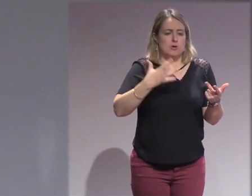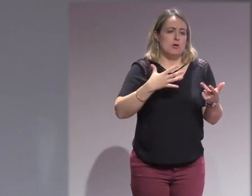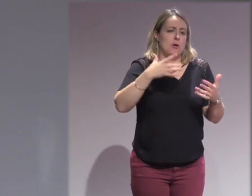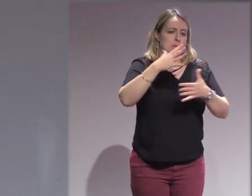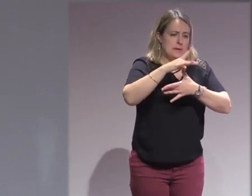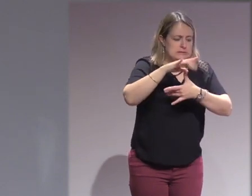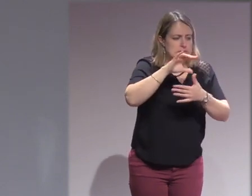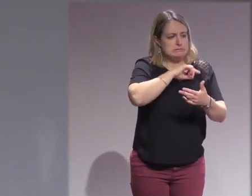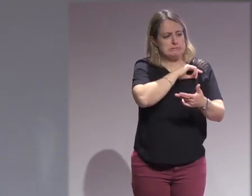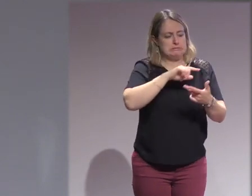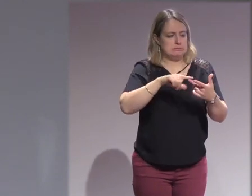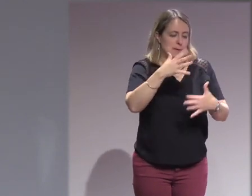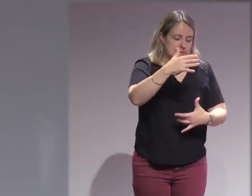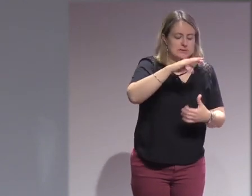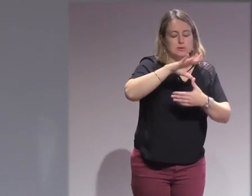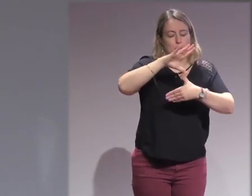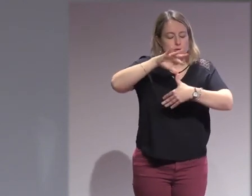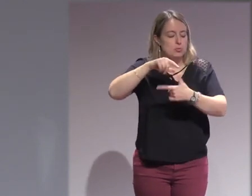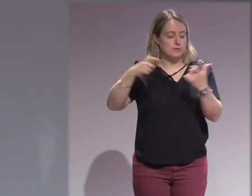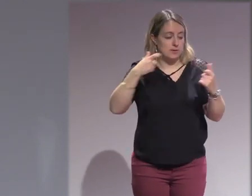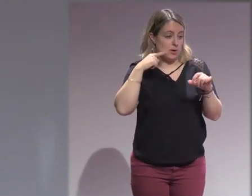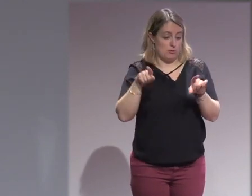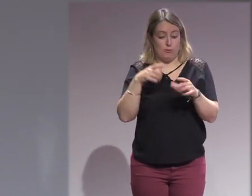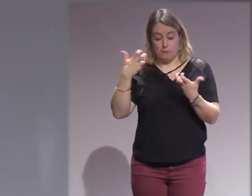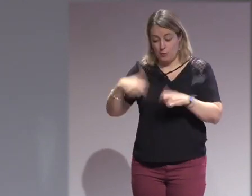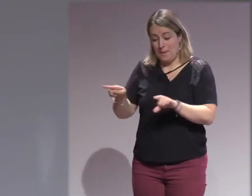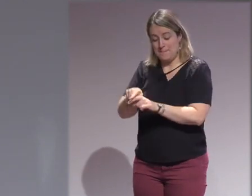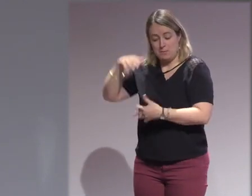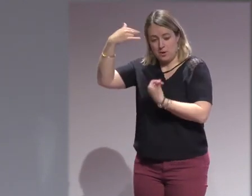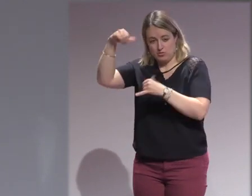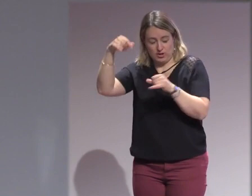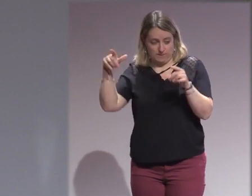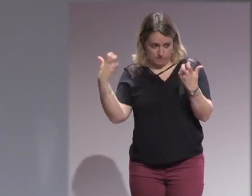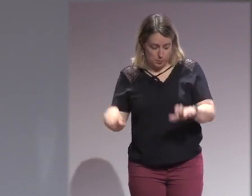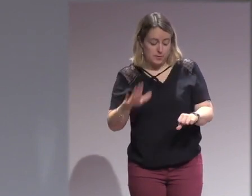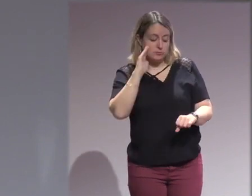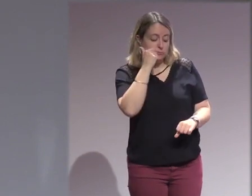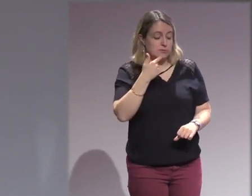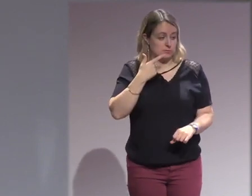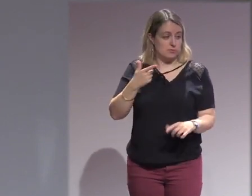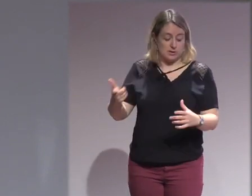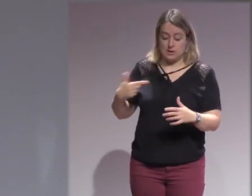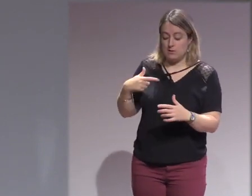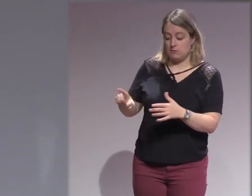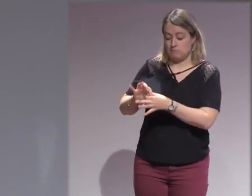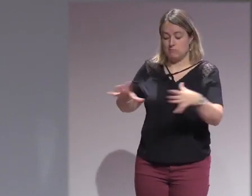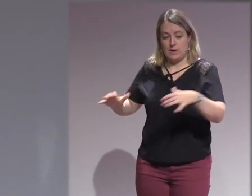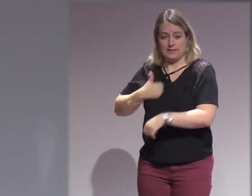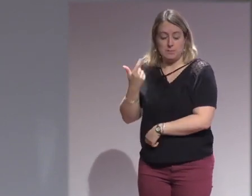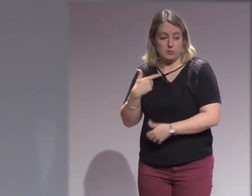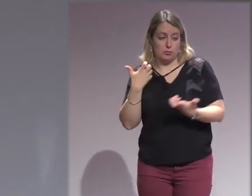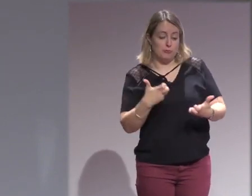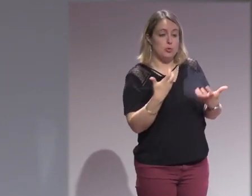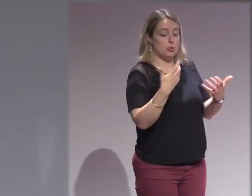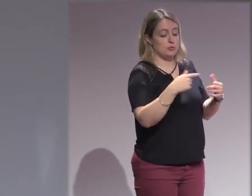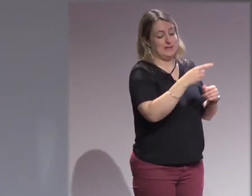Martinique, Guadeloupe, ce qui s'était passé par exemple en Algérie, et que donc l'indépendance de ces territoires-là puisse être freinée.